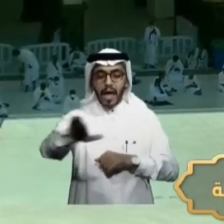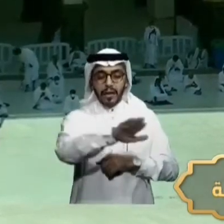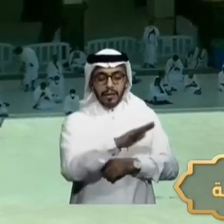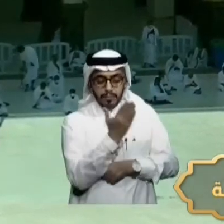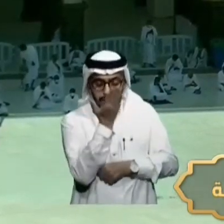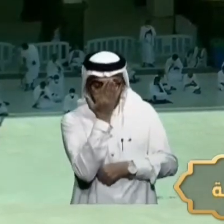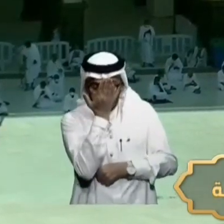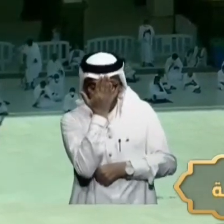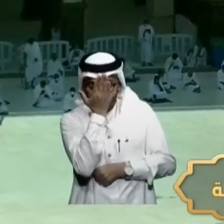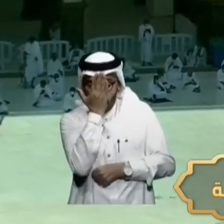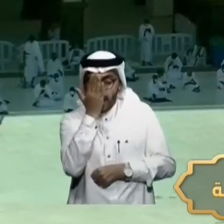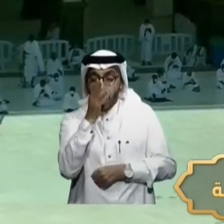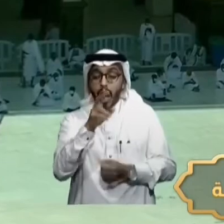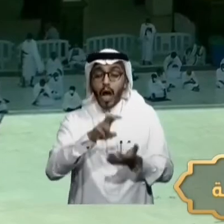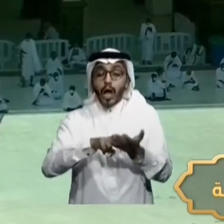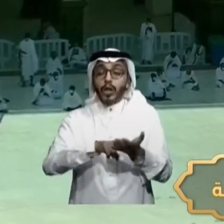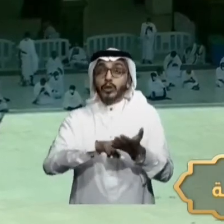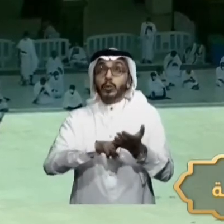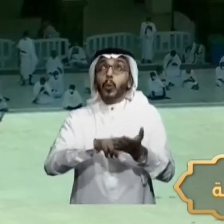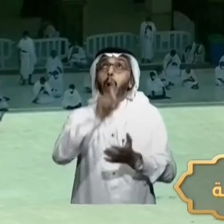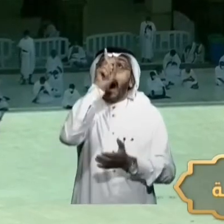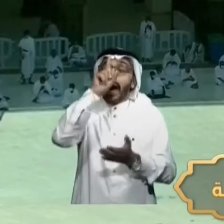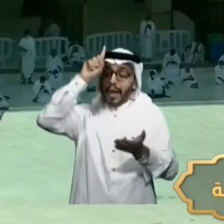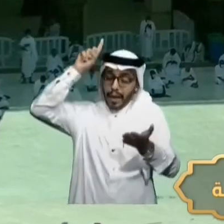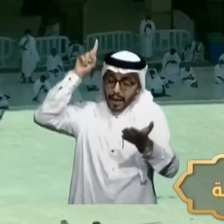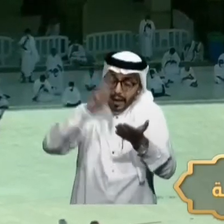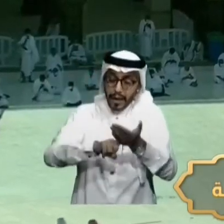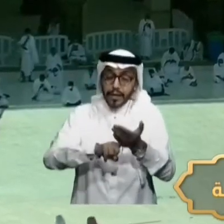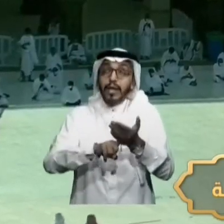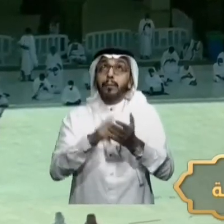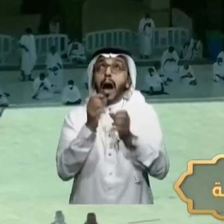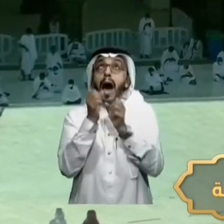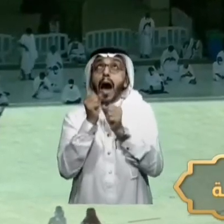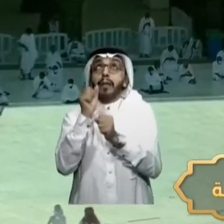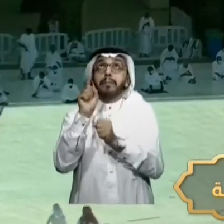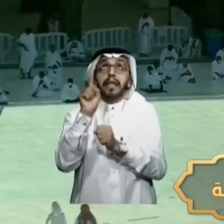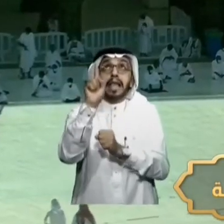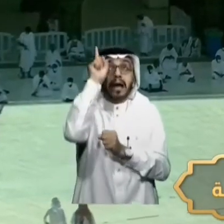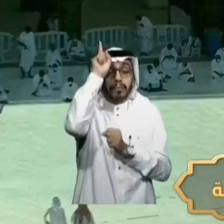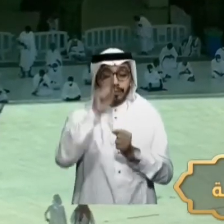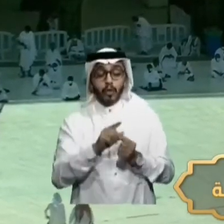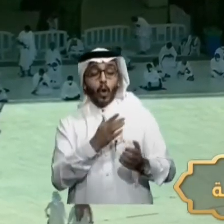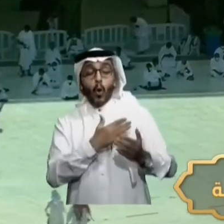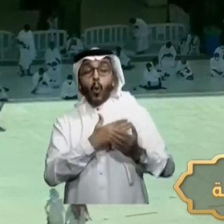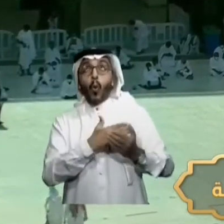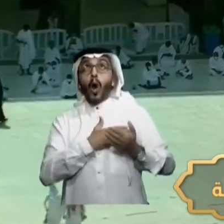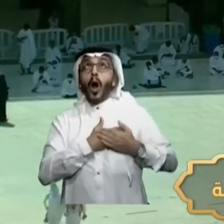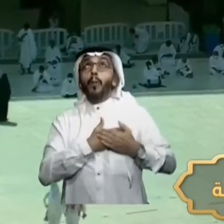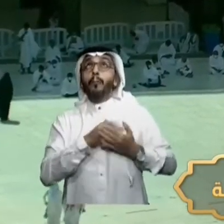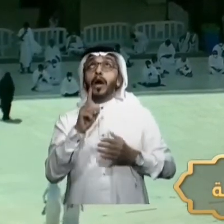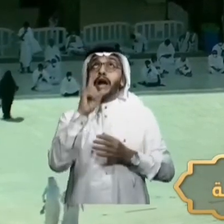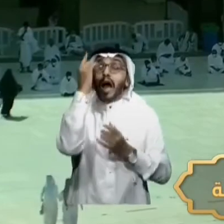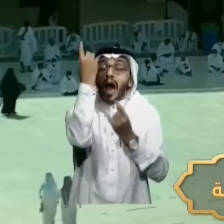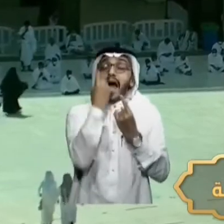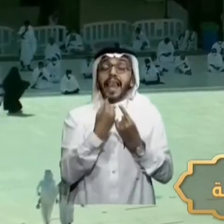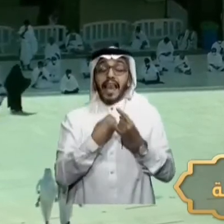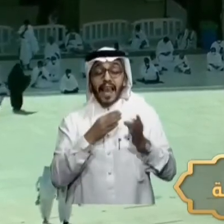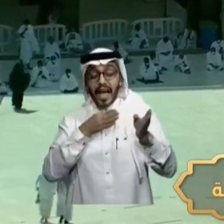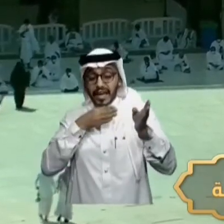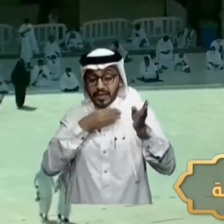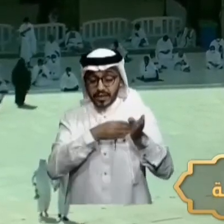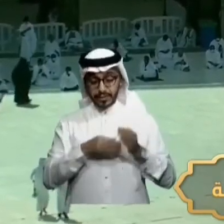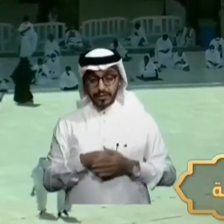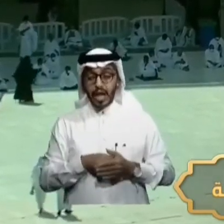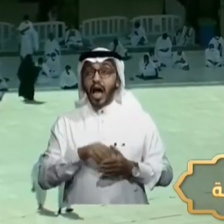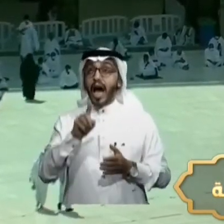الله، اتقوا الله إقرارًا وتعظيمًا وحبًّا يتوِّجُه الولاء،